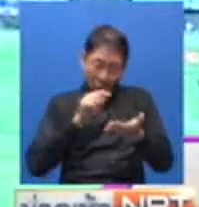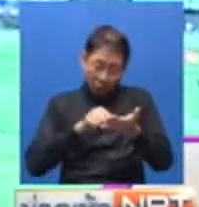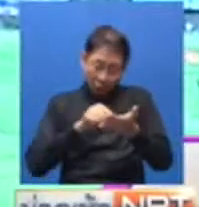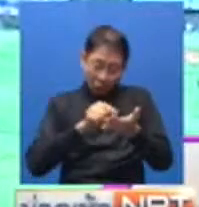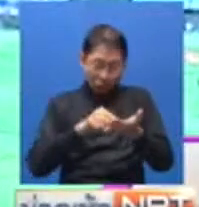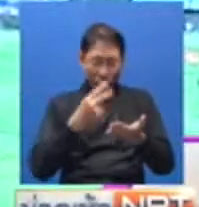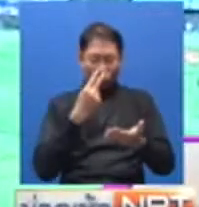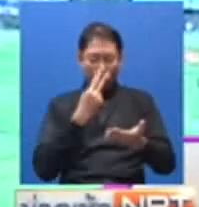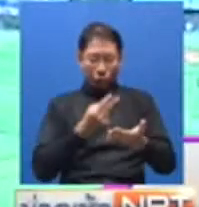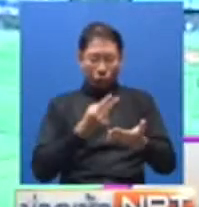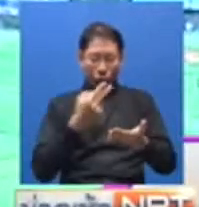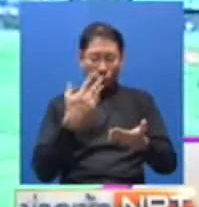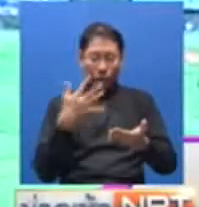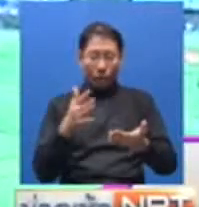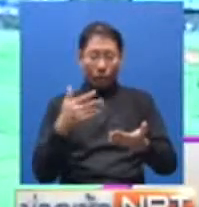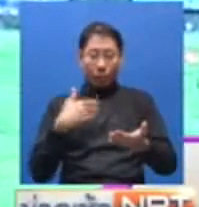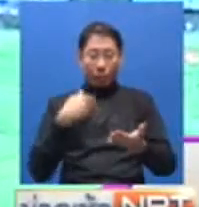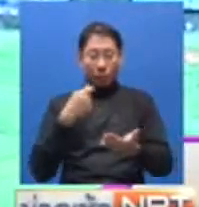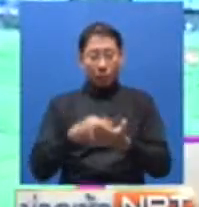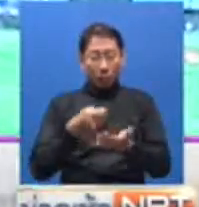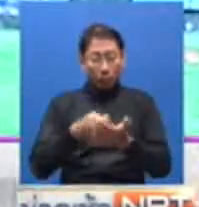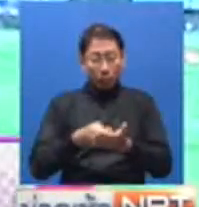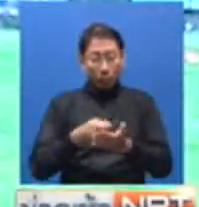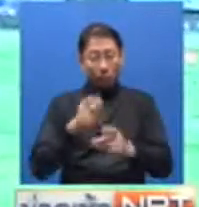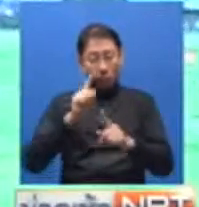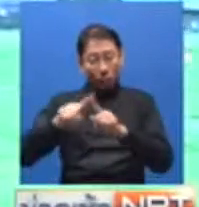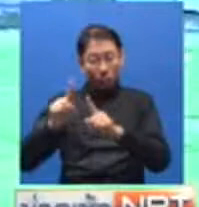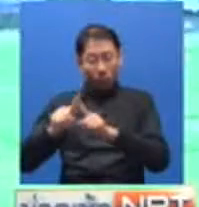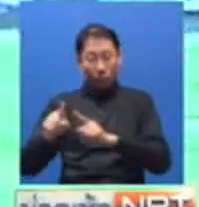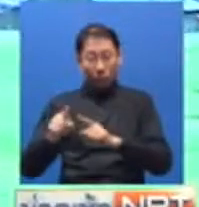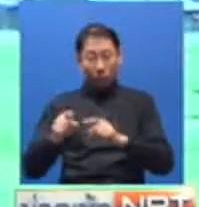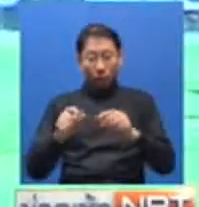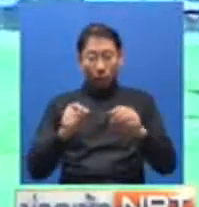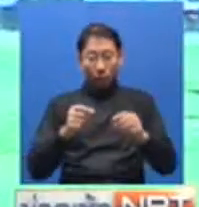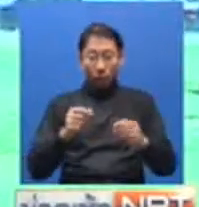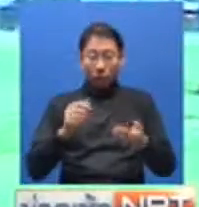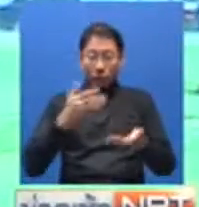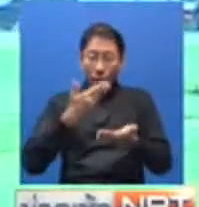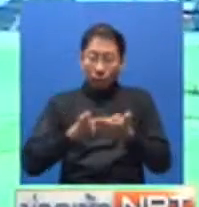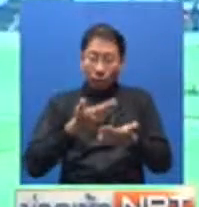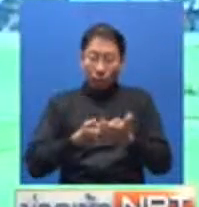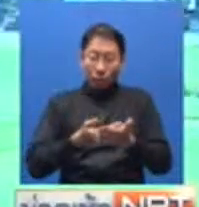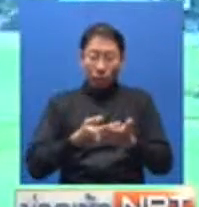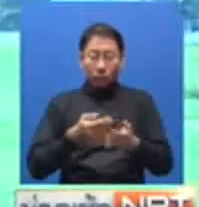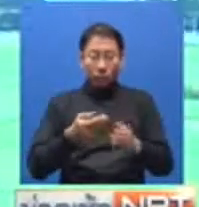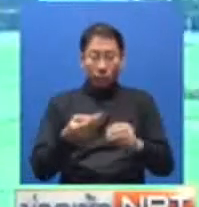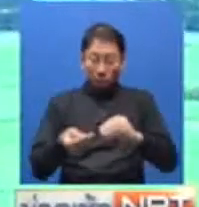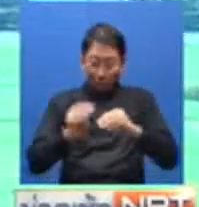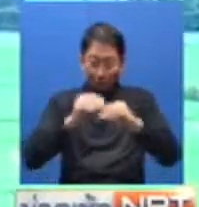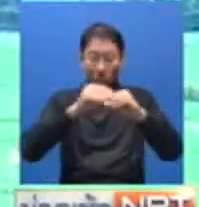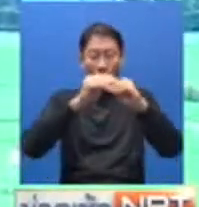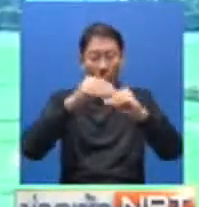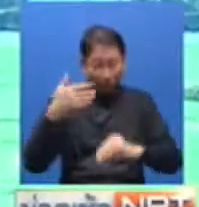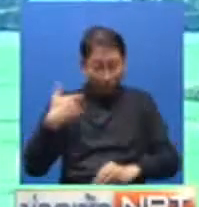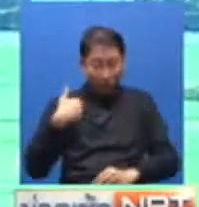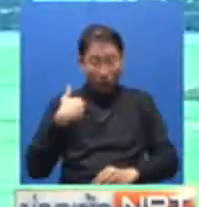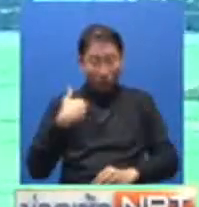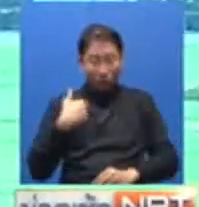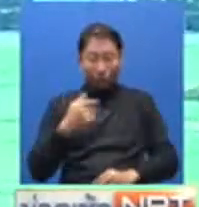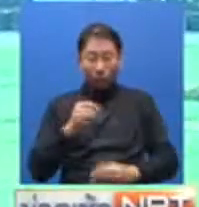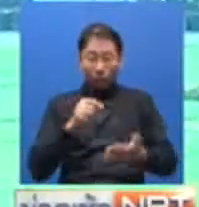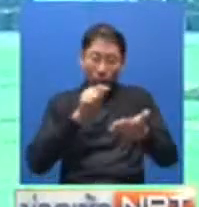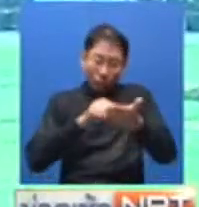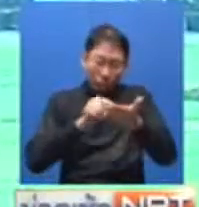นี่ยมีค่าใช้จ่ายอะไรไม่ในบินให้เช็คดูในบินนะว่ามีการใช้จ่ายอะไรบ้างไหมแต่ปรากฏ